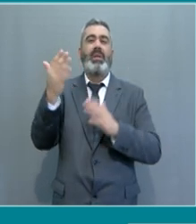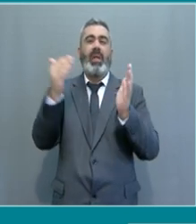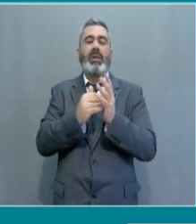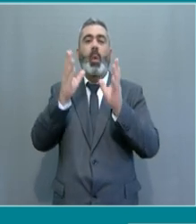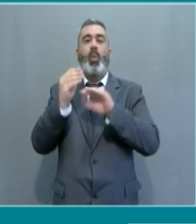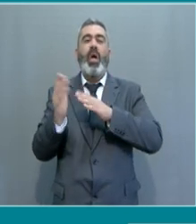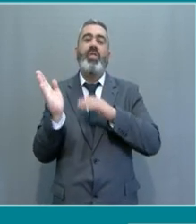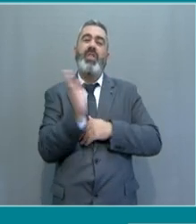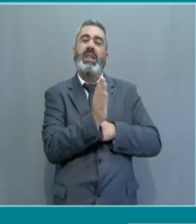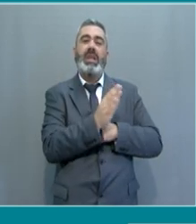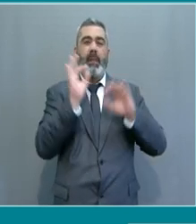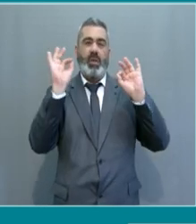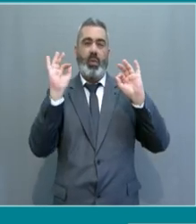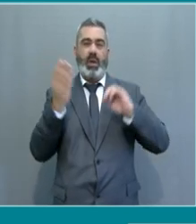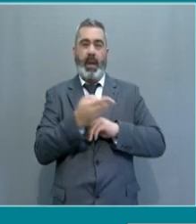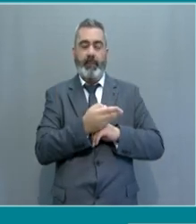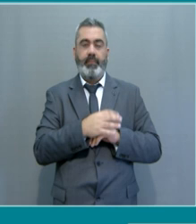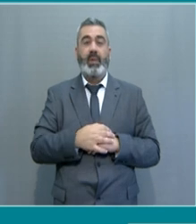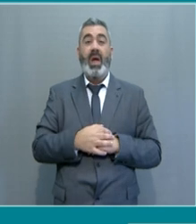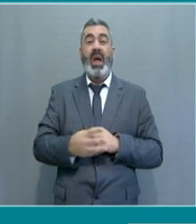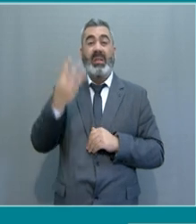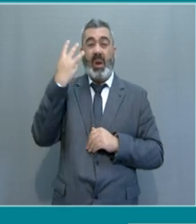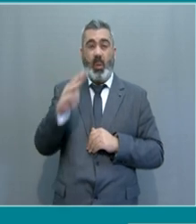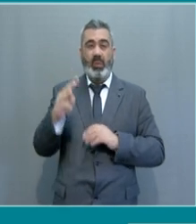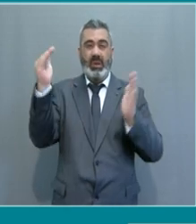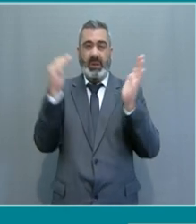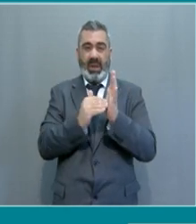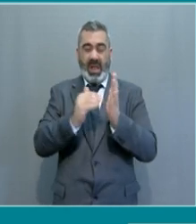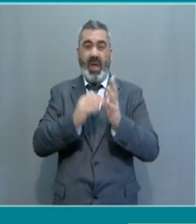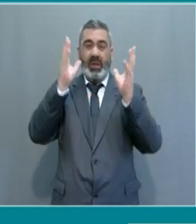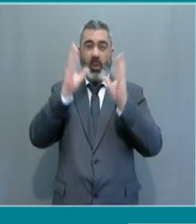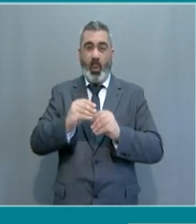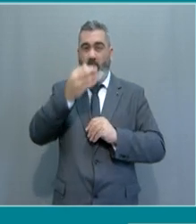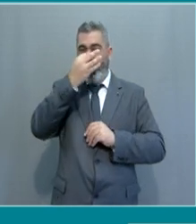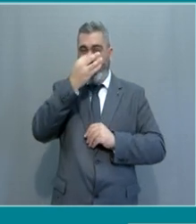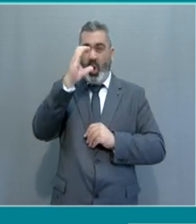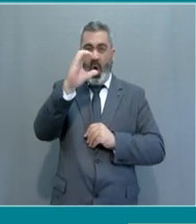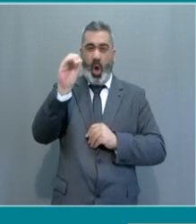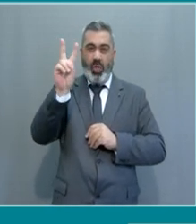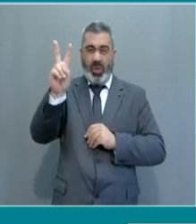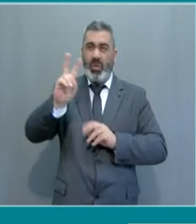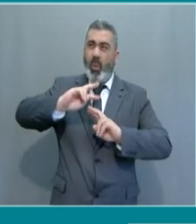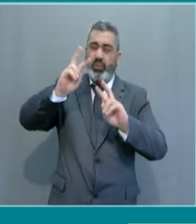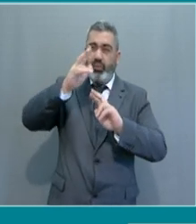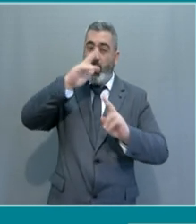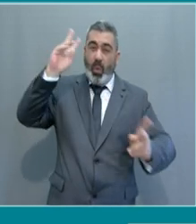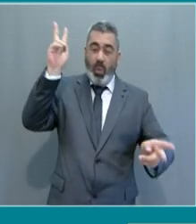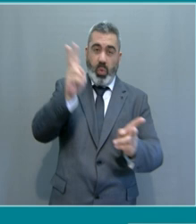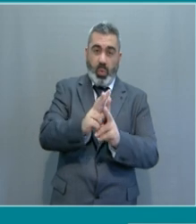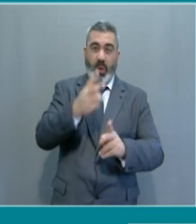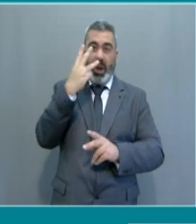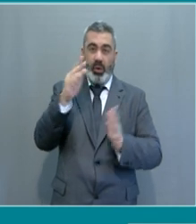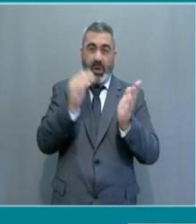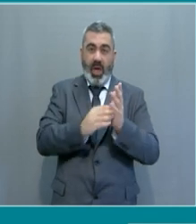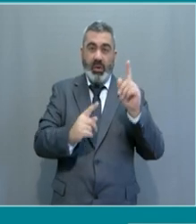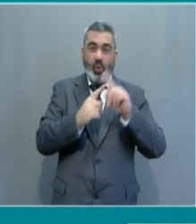Δυτικής Μακεδονίας. Και οι 300.000 τόνοι αποφυγής εκπομπών διοξιδίου του άνθρακα αντιστοιχεί σε